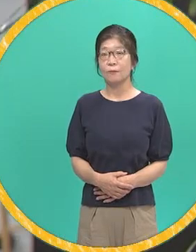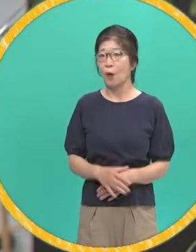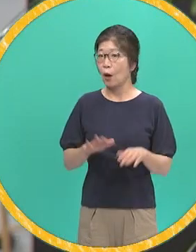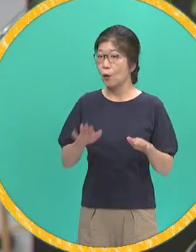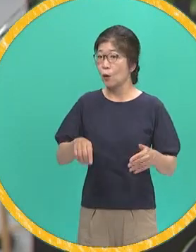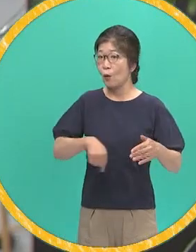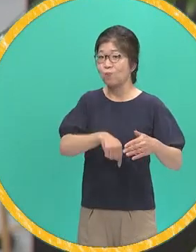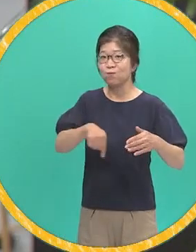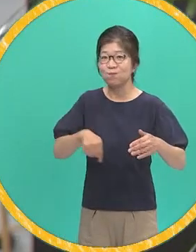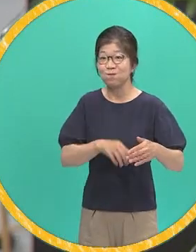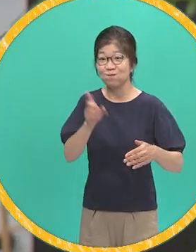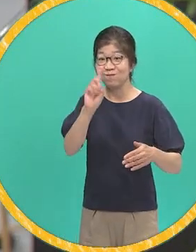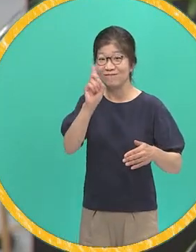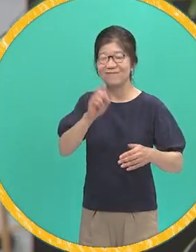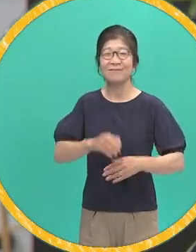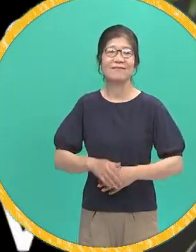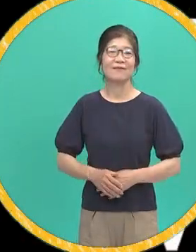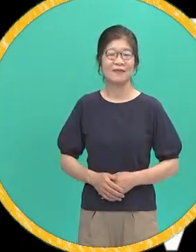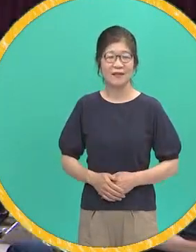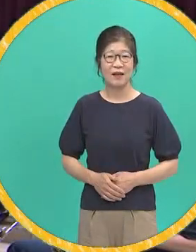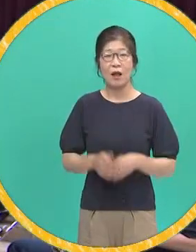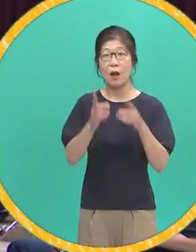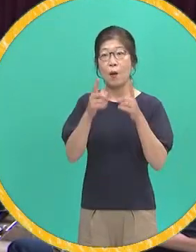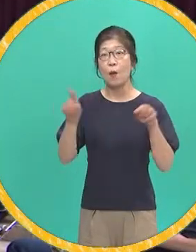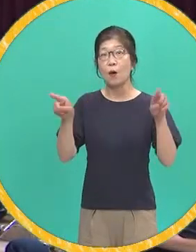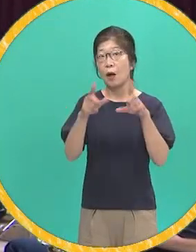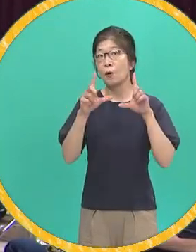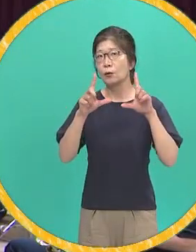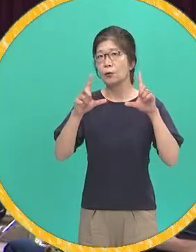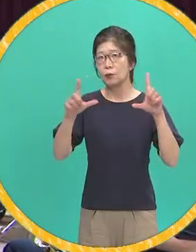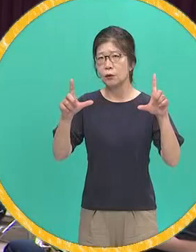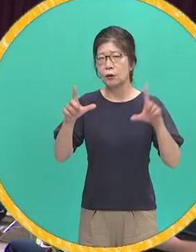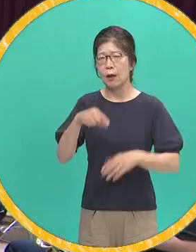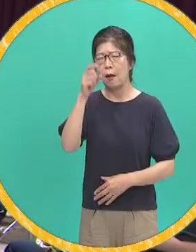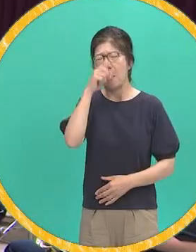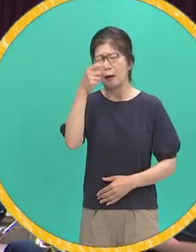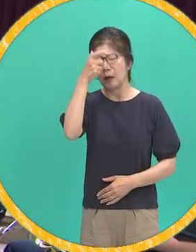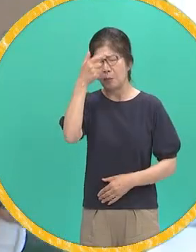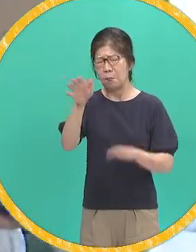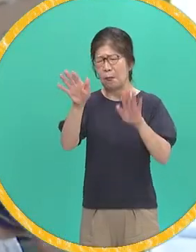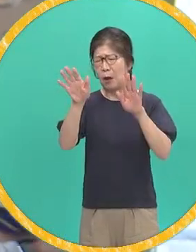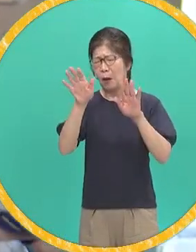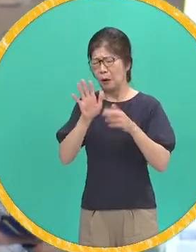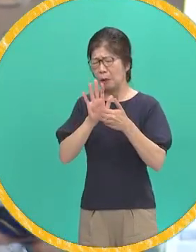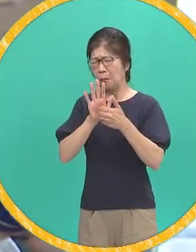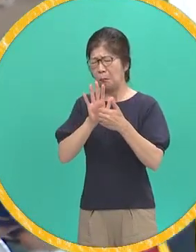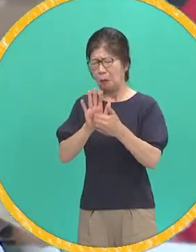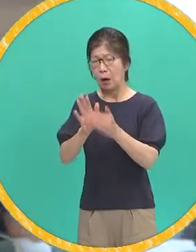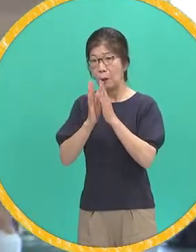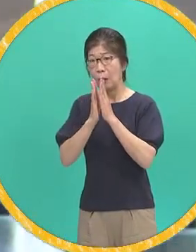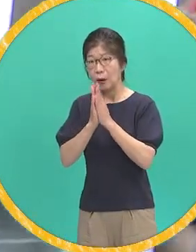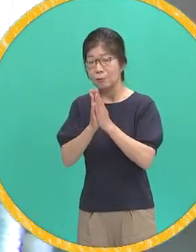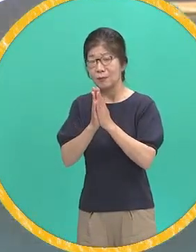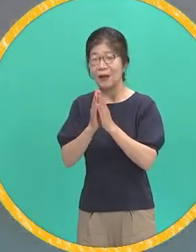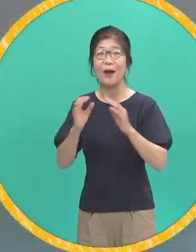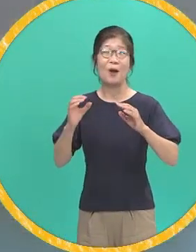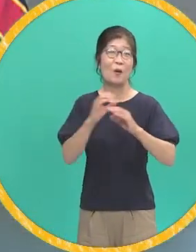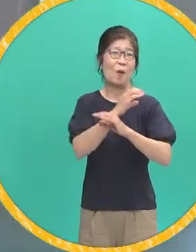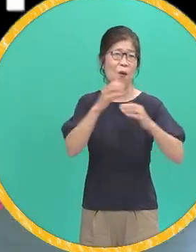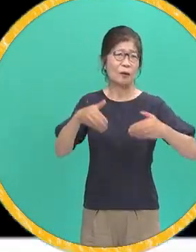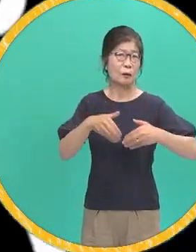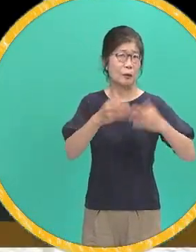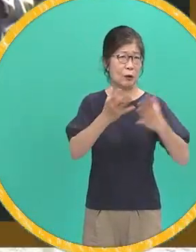今日のカラフルTVは音楽を通じて犯罪被害防止や交通安全を呼びかける神奈川